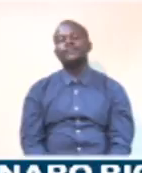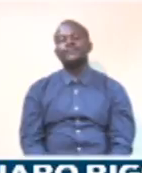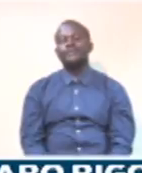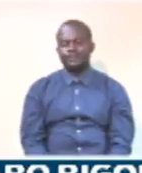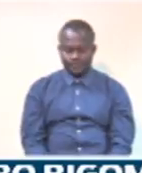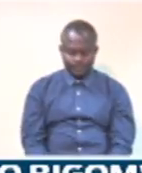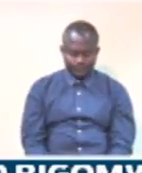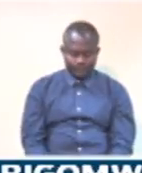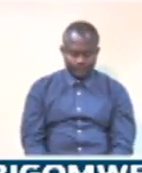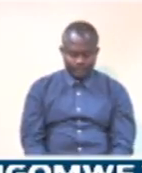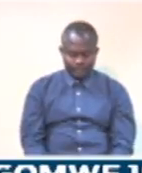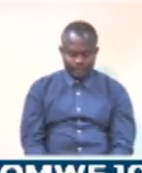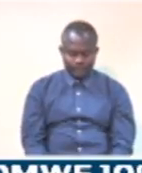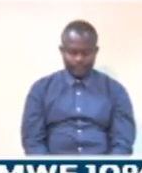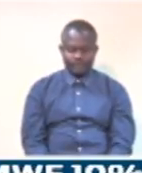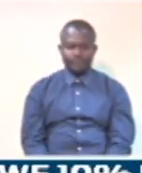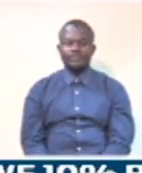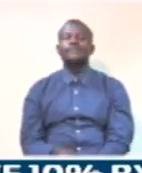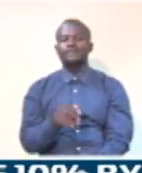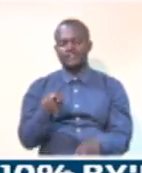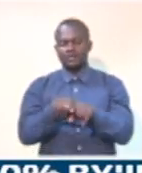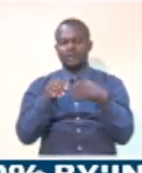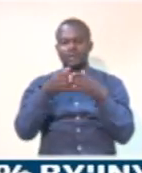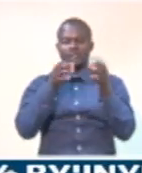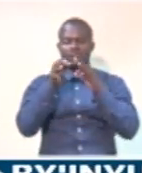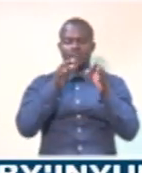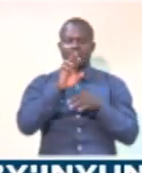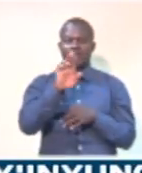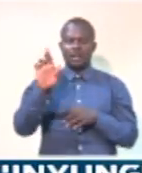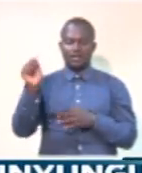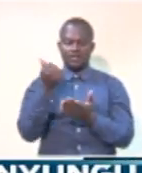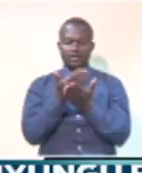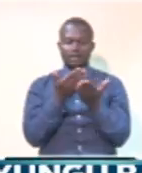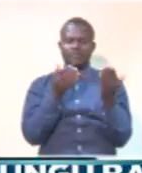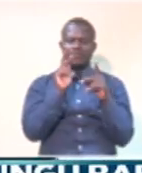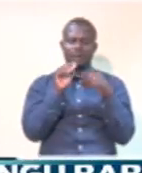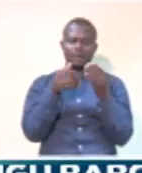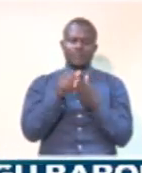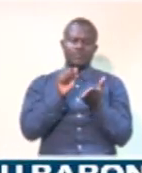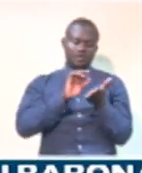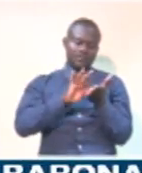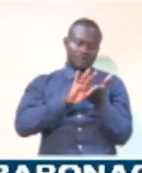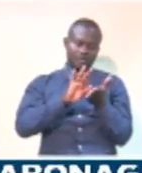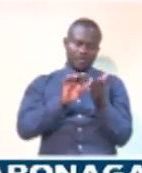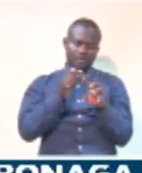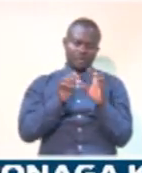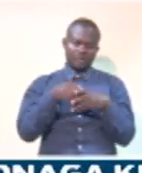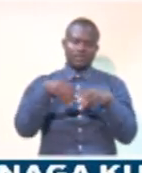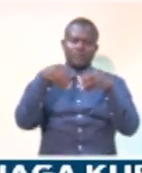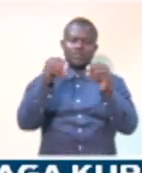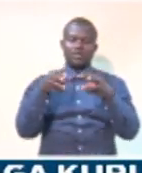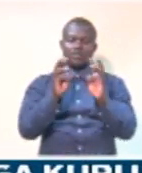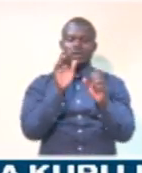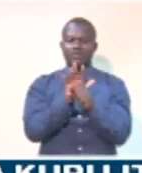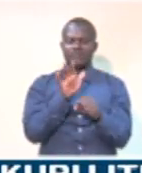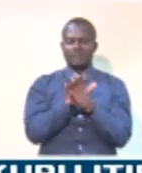Nkuko bivuze Rwanda Revenue yasabye kugira ngo abashe kwiyandikisha bose ariko yatanze uburyo bwinshi. Yatanze urwa IBM